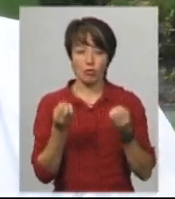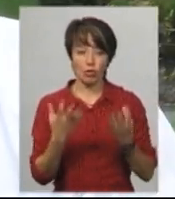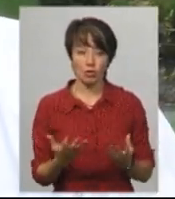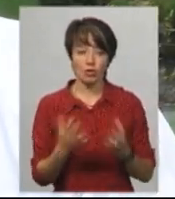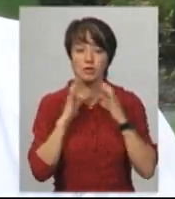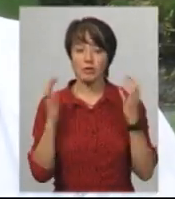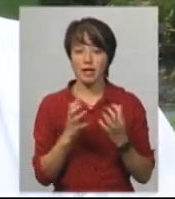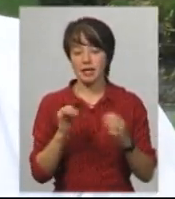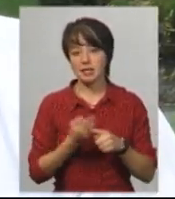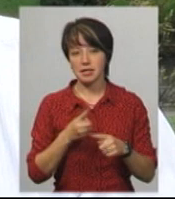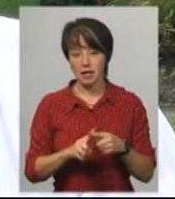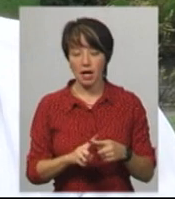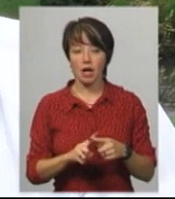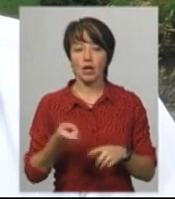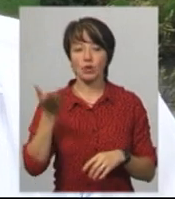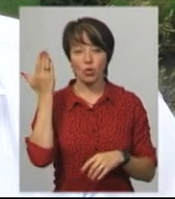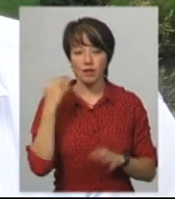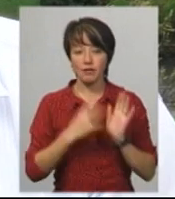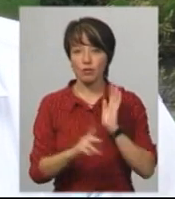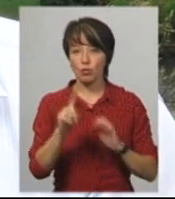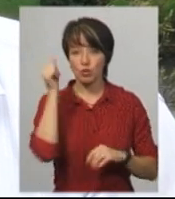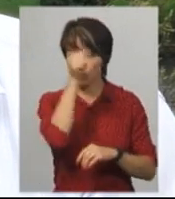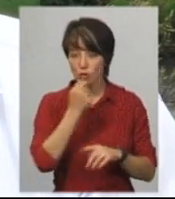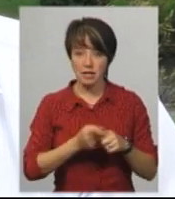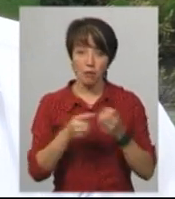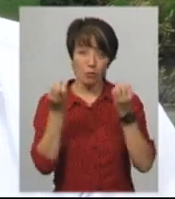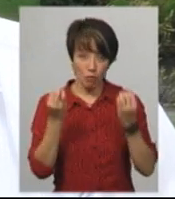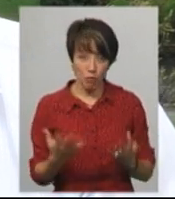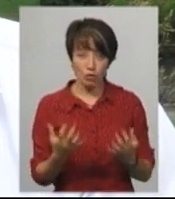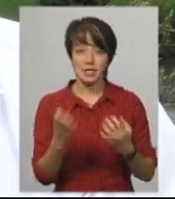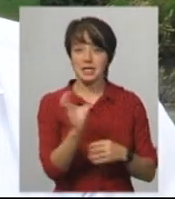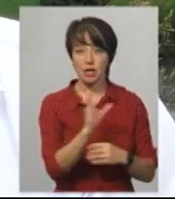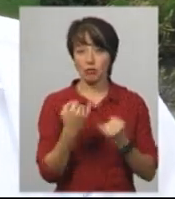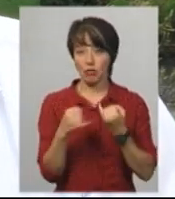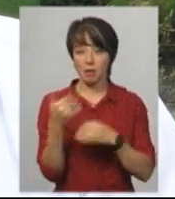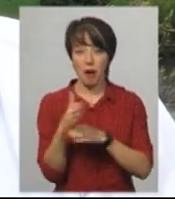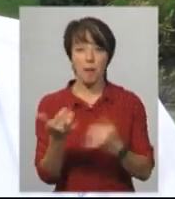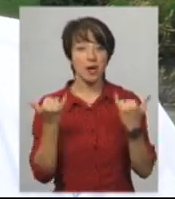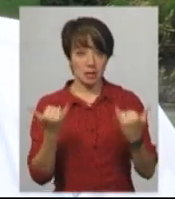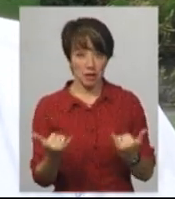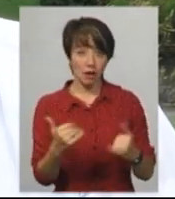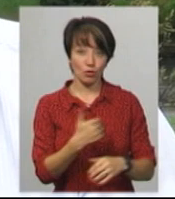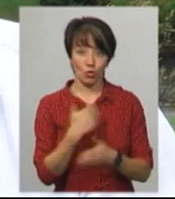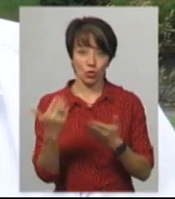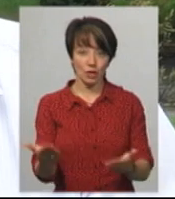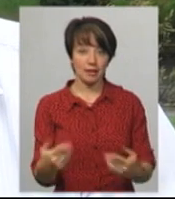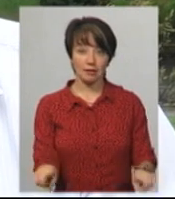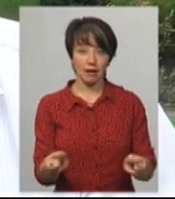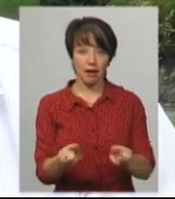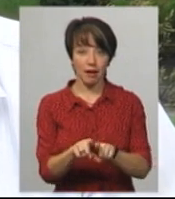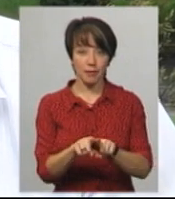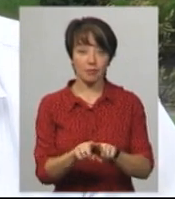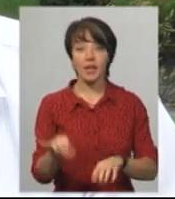його зберіг, і це тоді, в 91-му році, це був просто синьо-жовтий прапор. А зараз, якщо хочете, це вже така,